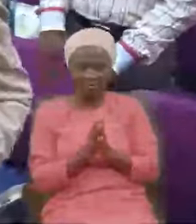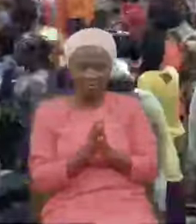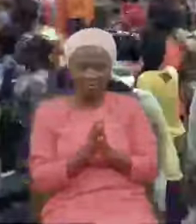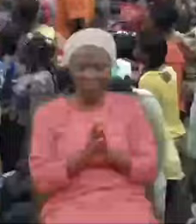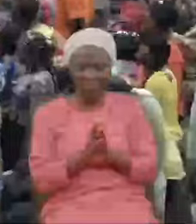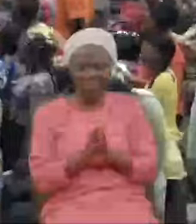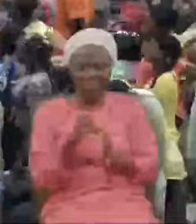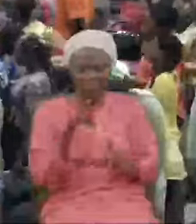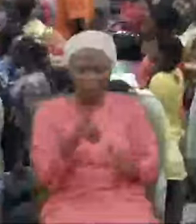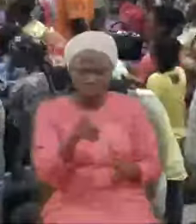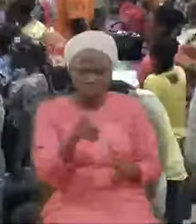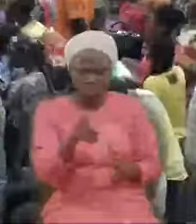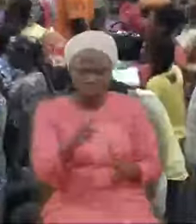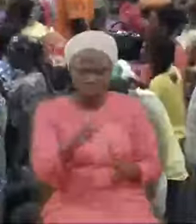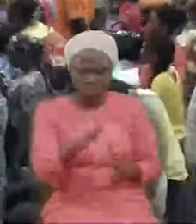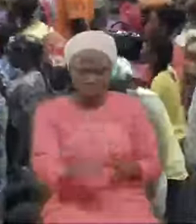Vous avez piétiné quelque chose.